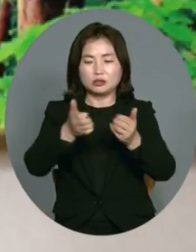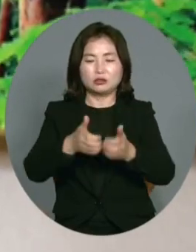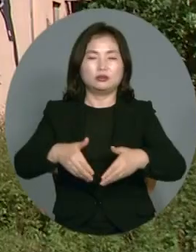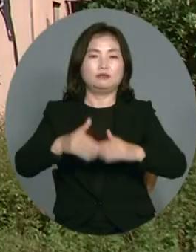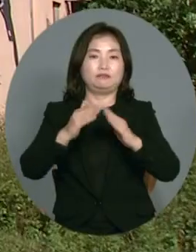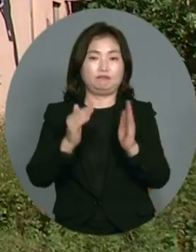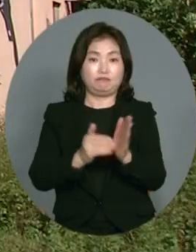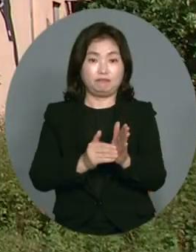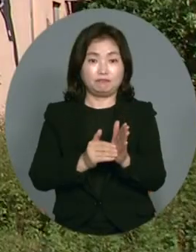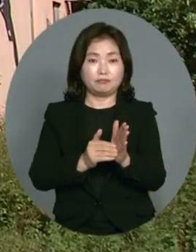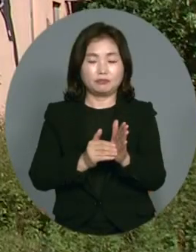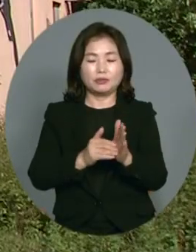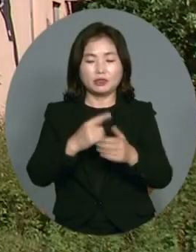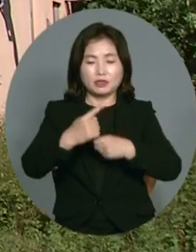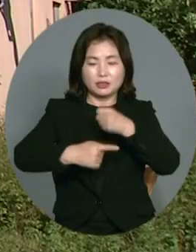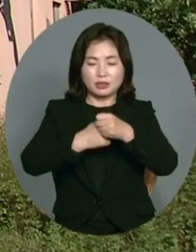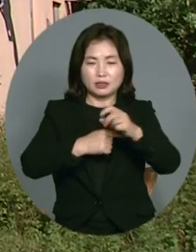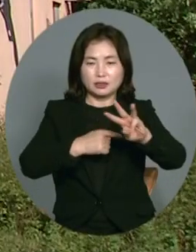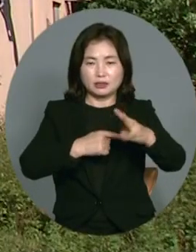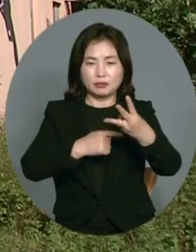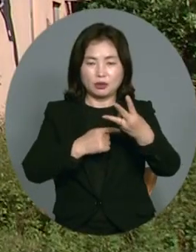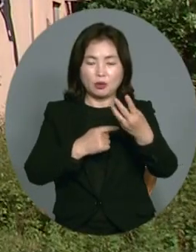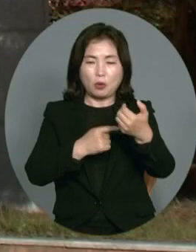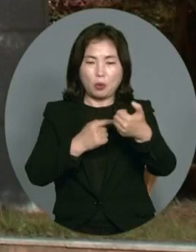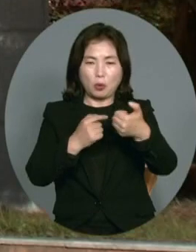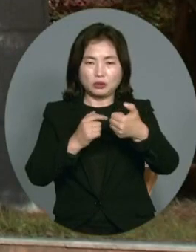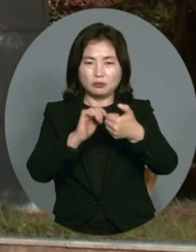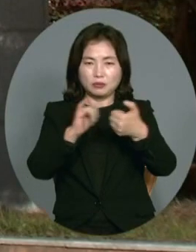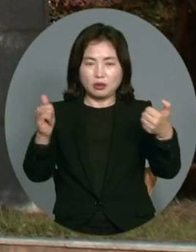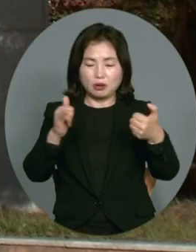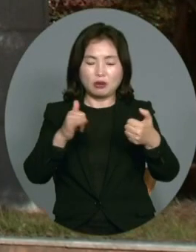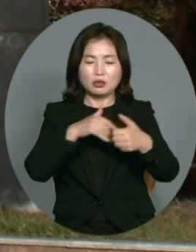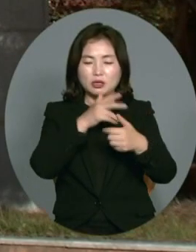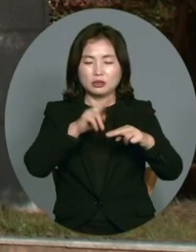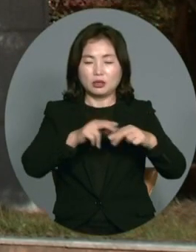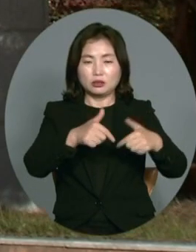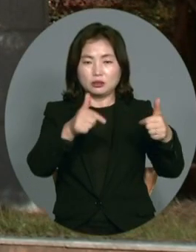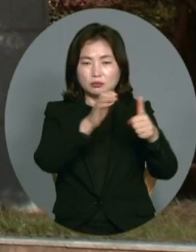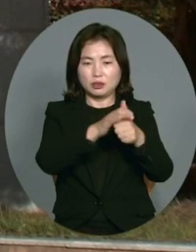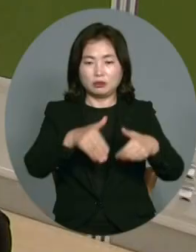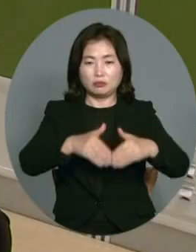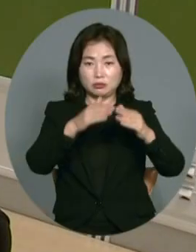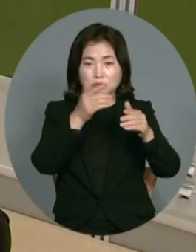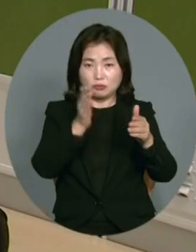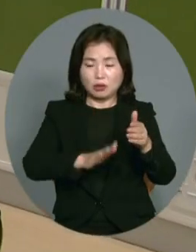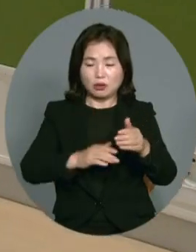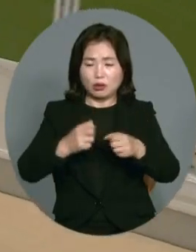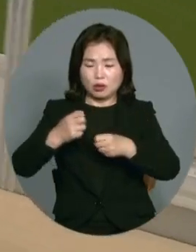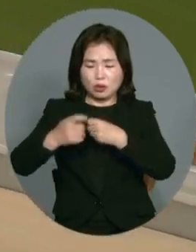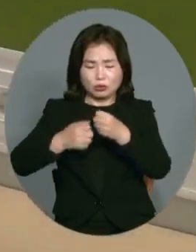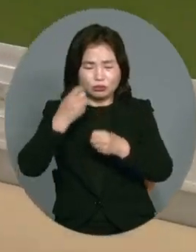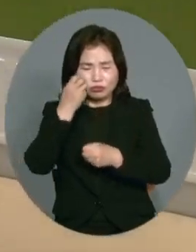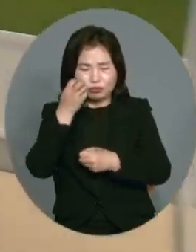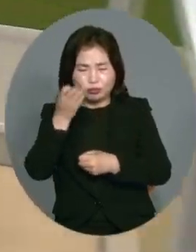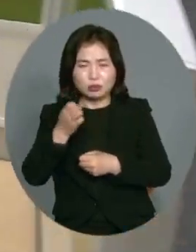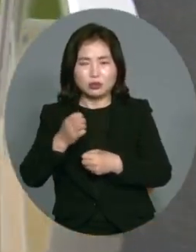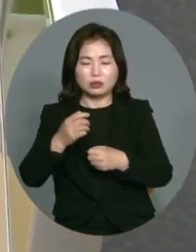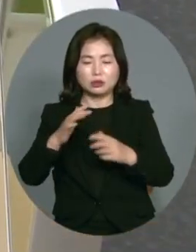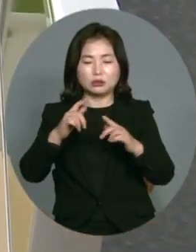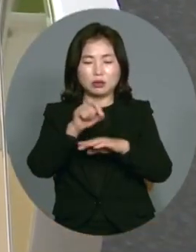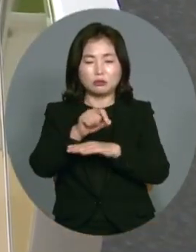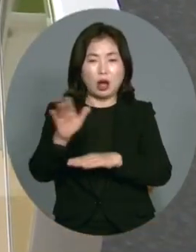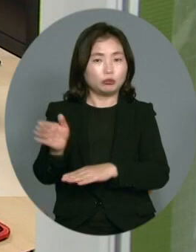만들었습니다. 연간 350명의 노인 일자리 창출을 목표로 설립됐지만 수개월째 사무실은 텅 비어